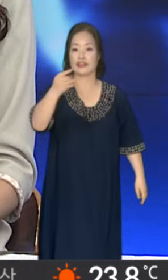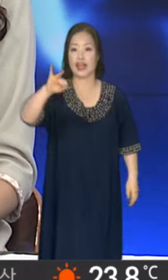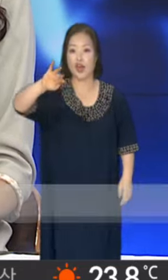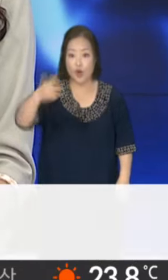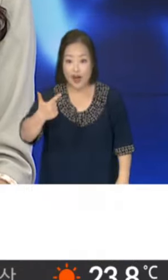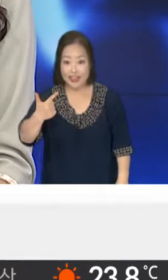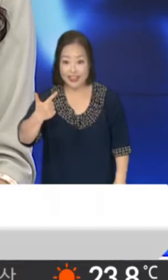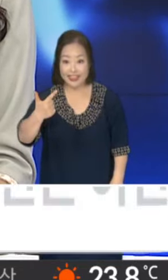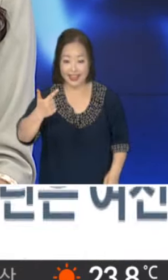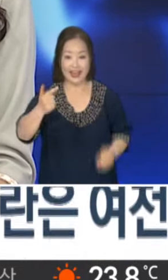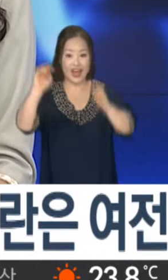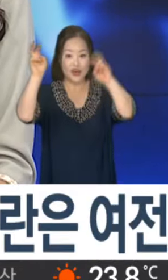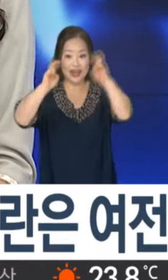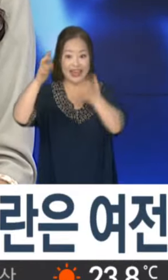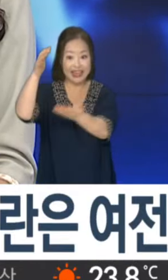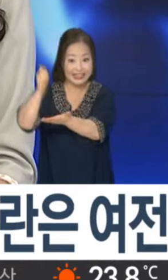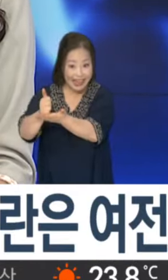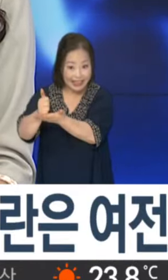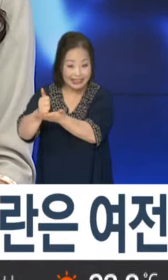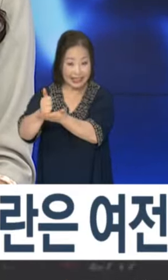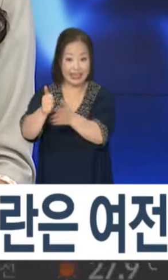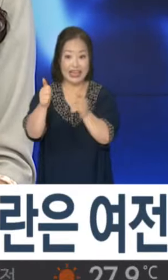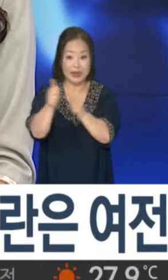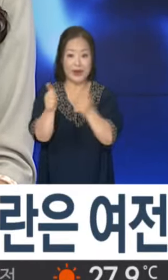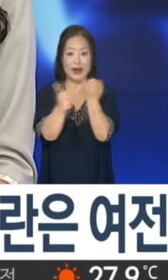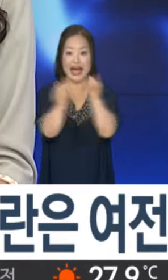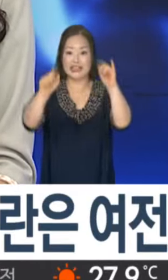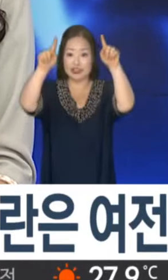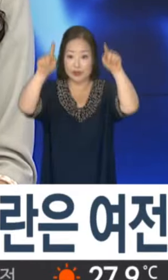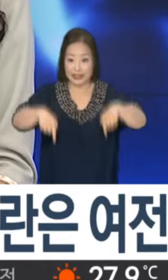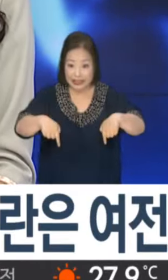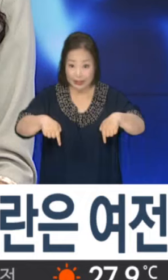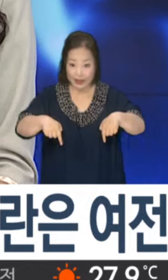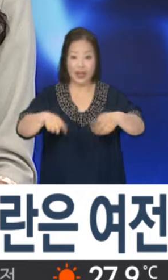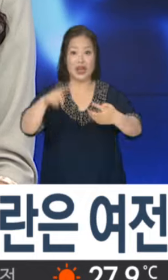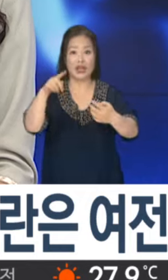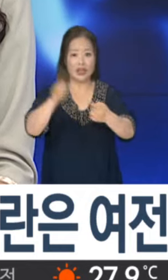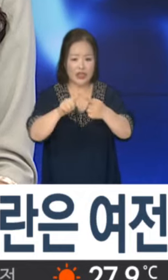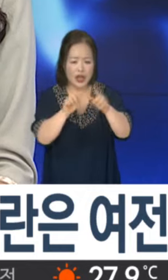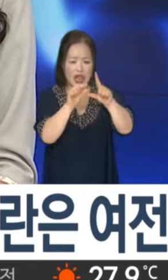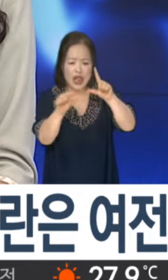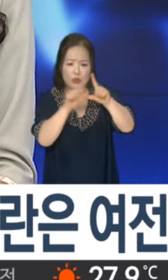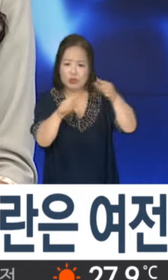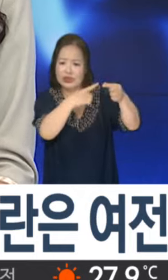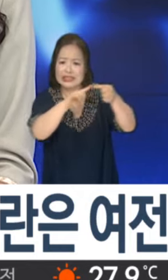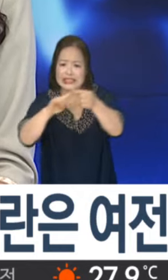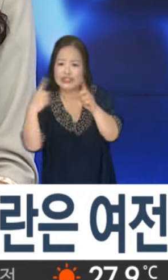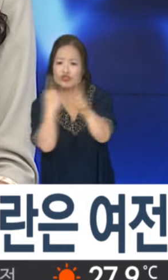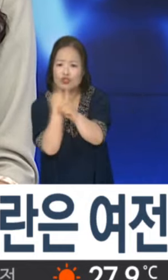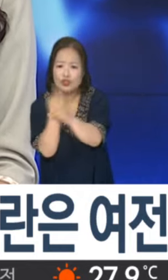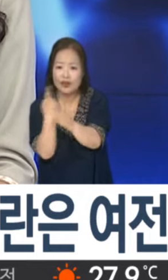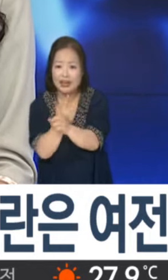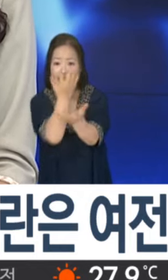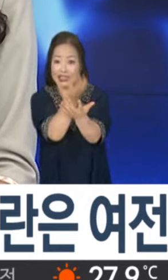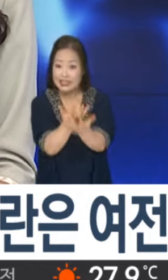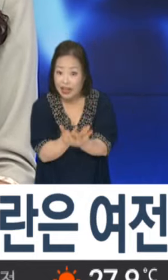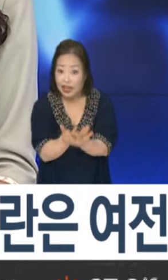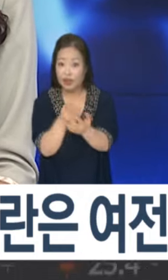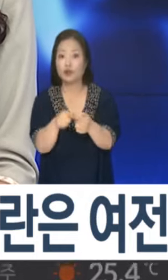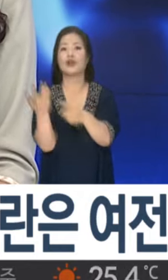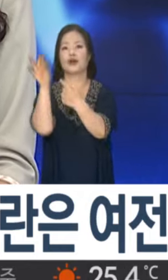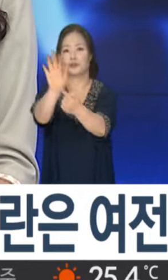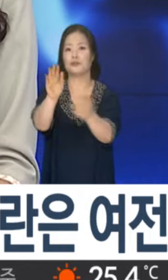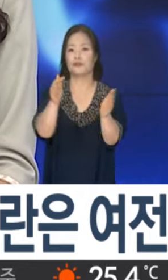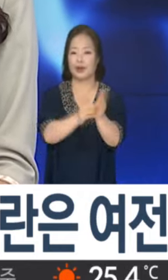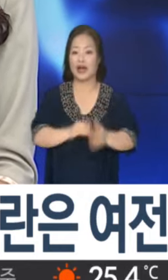최태원 SK 그룹 회장의 이혼소송 항소심 판결문을 수정한 재판부가 수정 이유를 설명하는 자료를 이례적으로